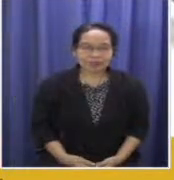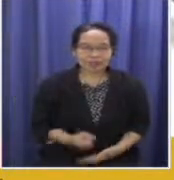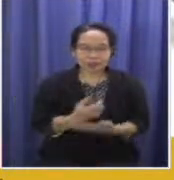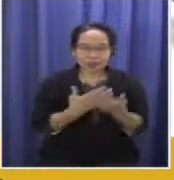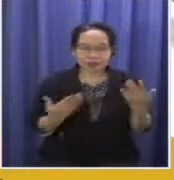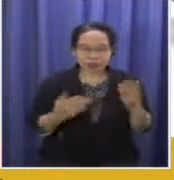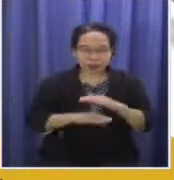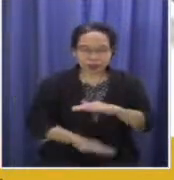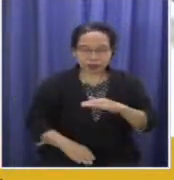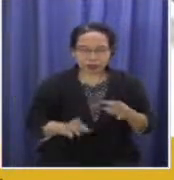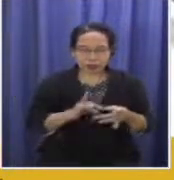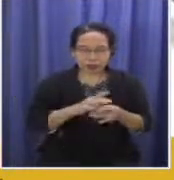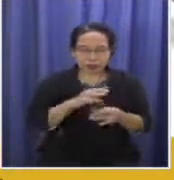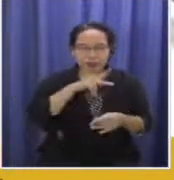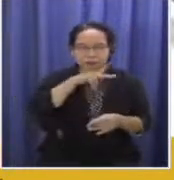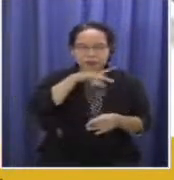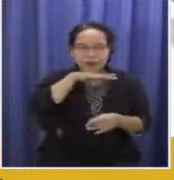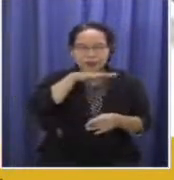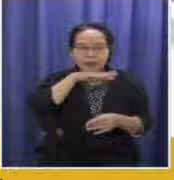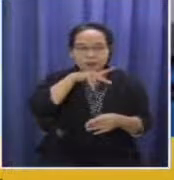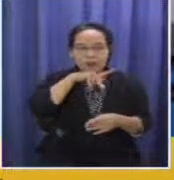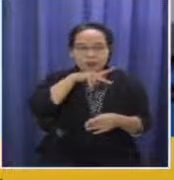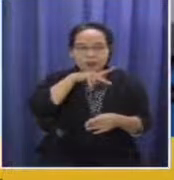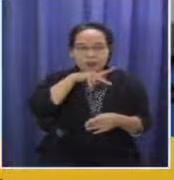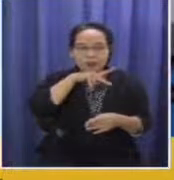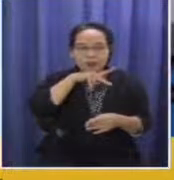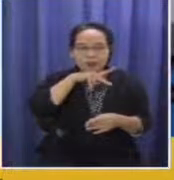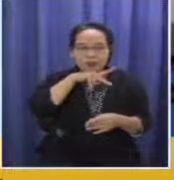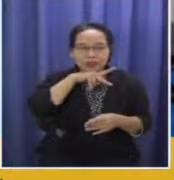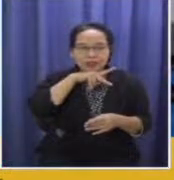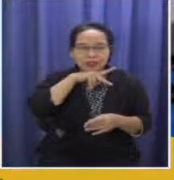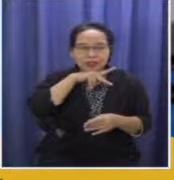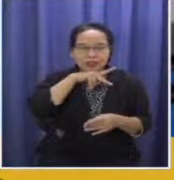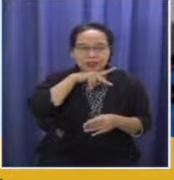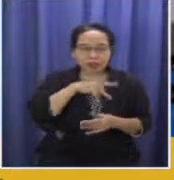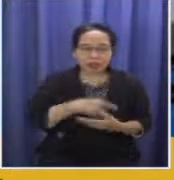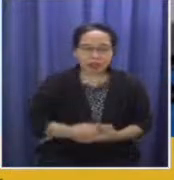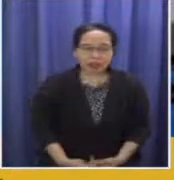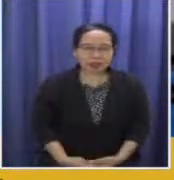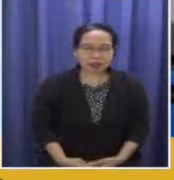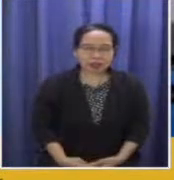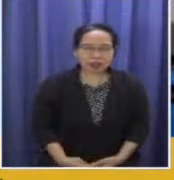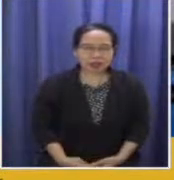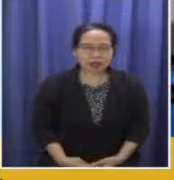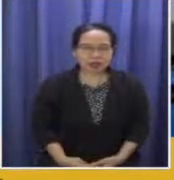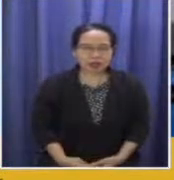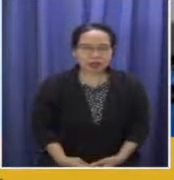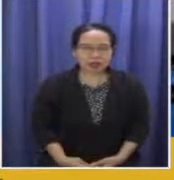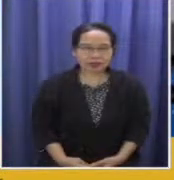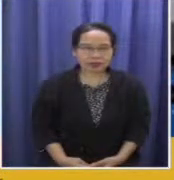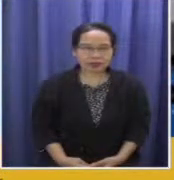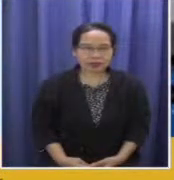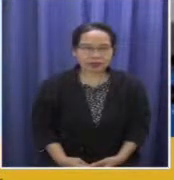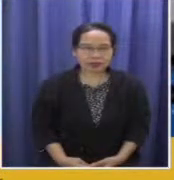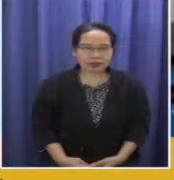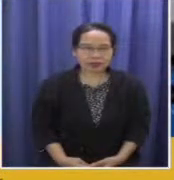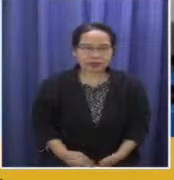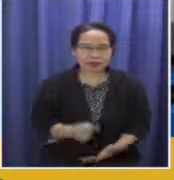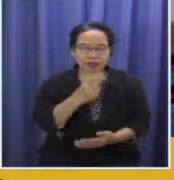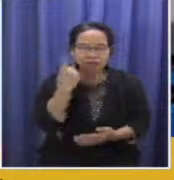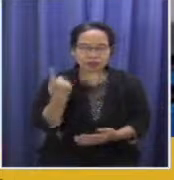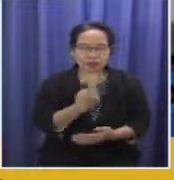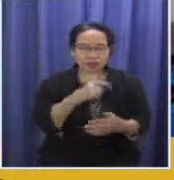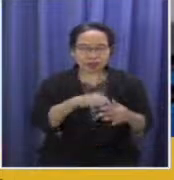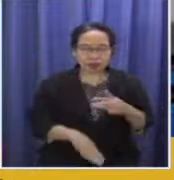Something born of a pig is pig. अनि सुँगुरबाट जन्मेको पनि सुँगुर नै हुन्छ।